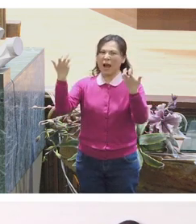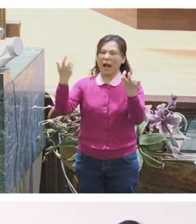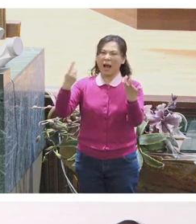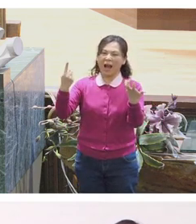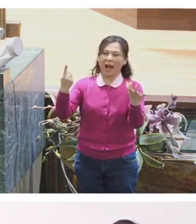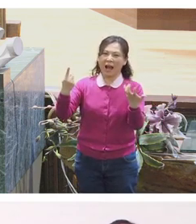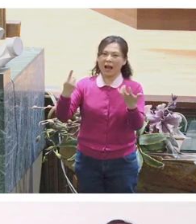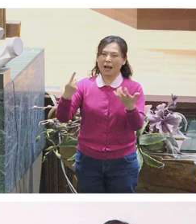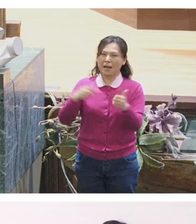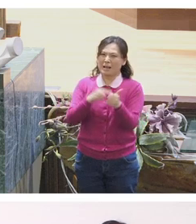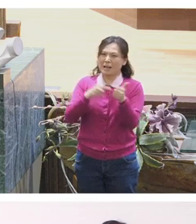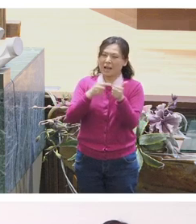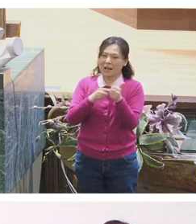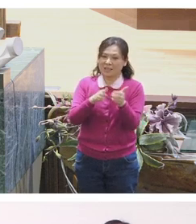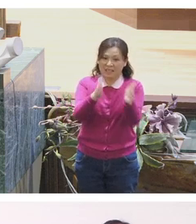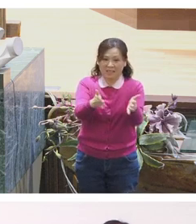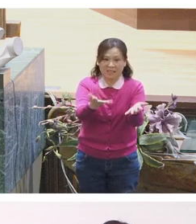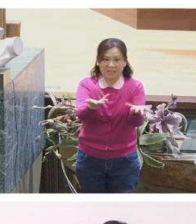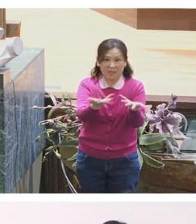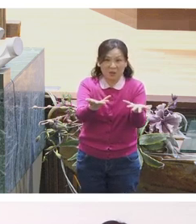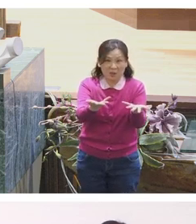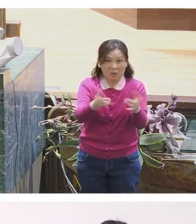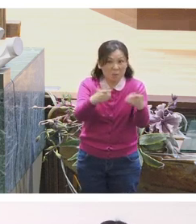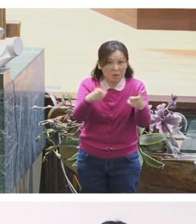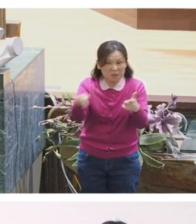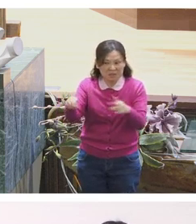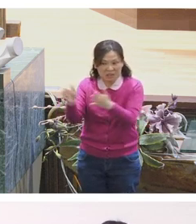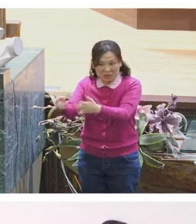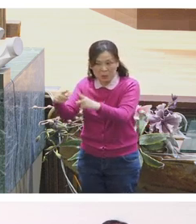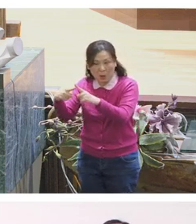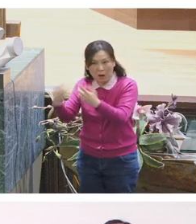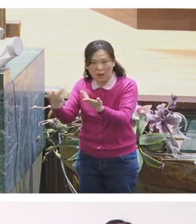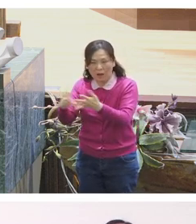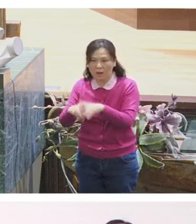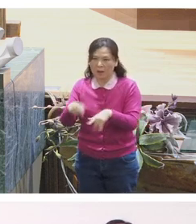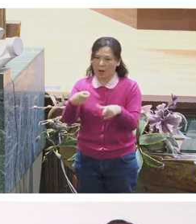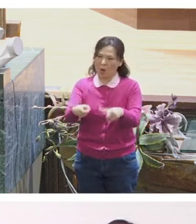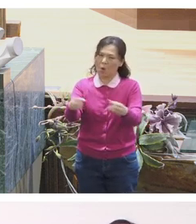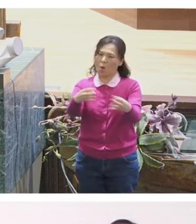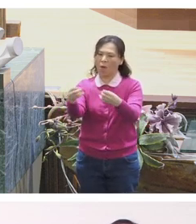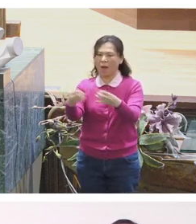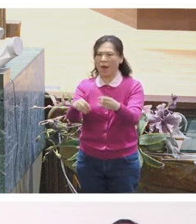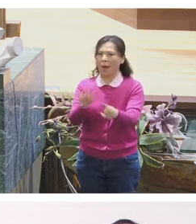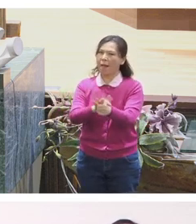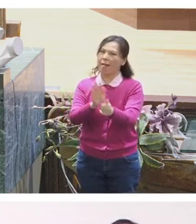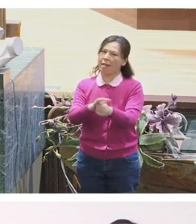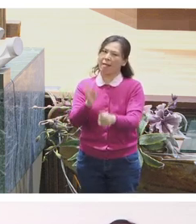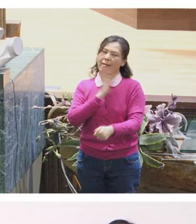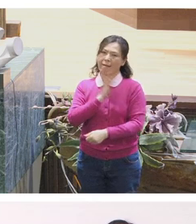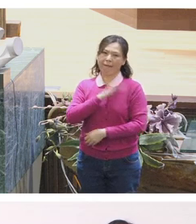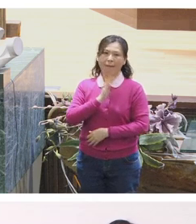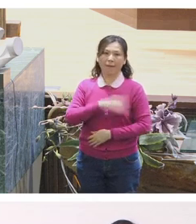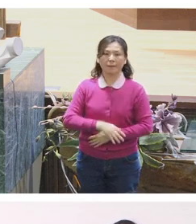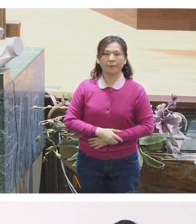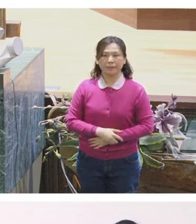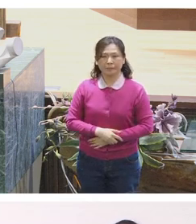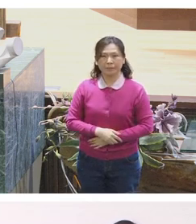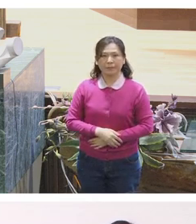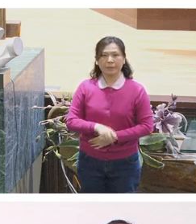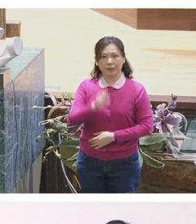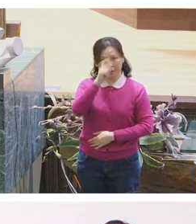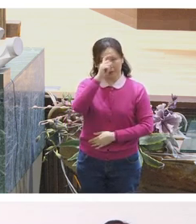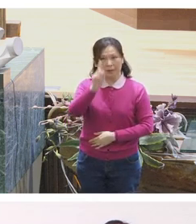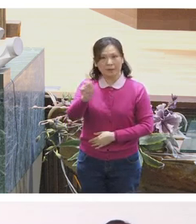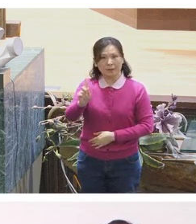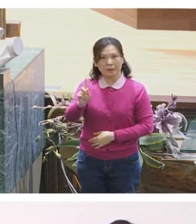是对事而是对人的话，那其实对于公共讨论是没有帮助的。所以具体的来讲，就是我希望你